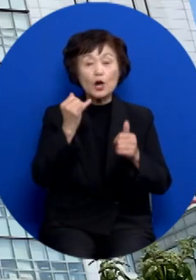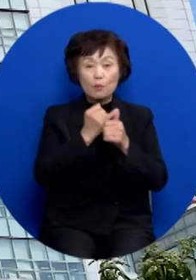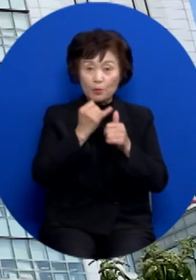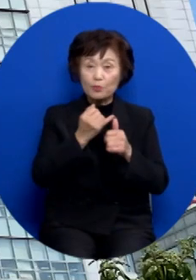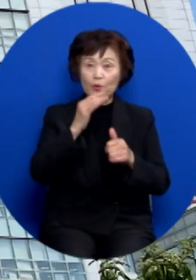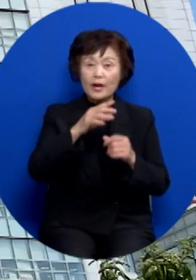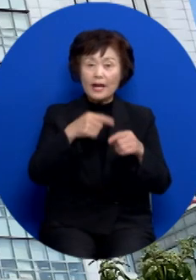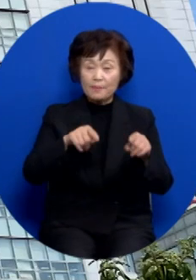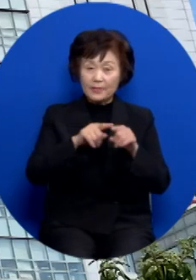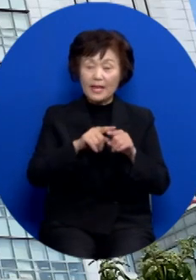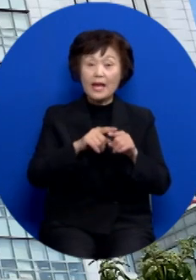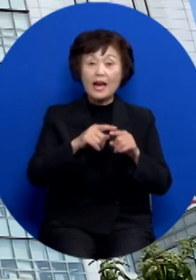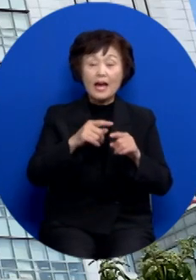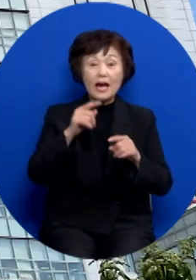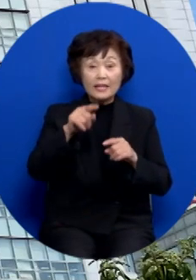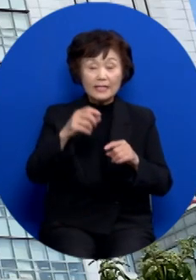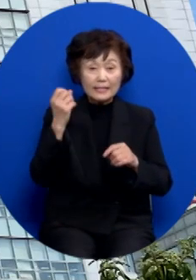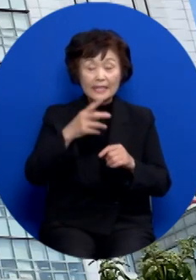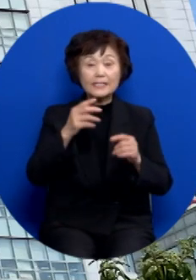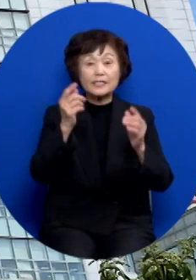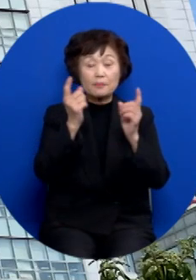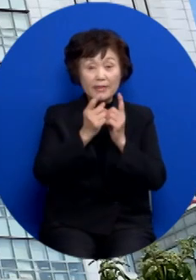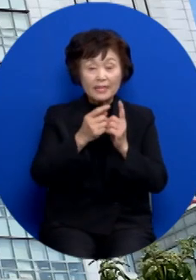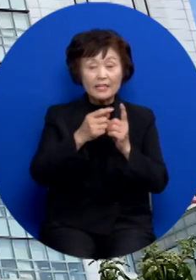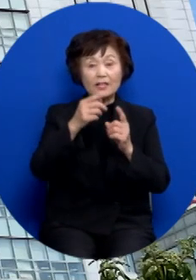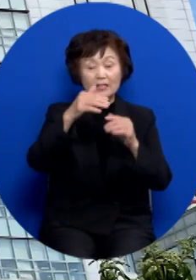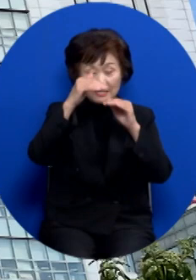재회하는 여정을 비롯해 필리핀 아이들의